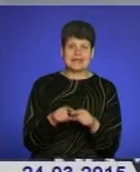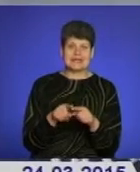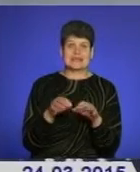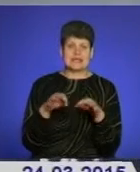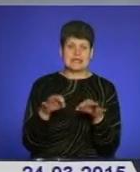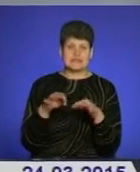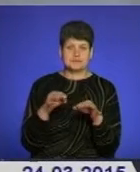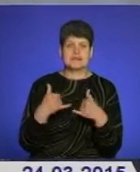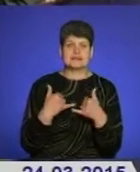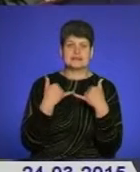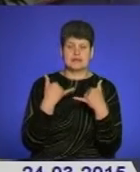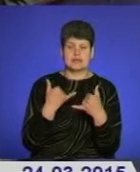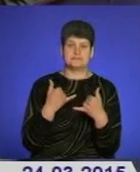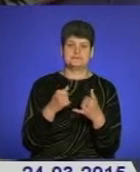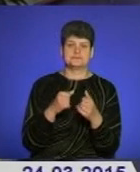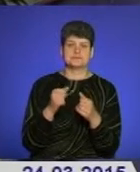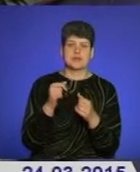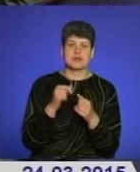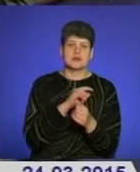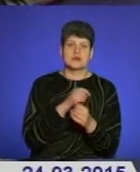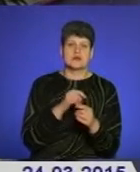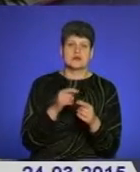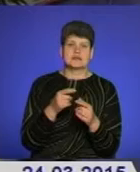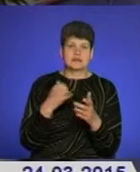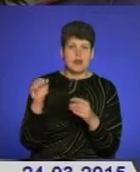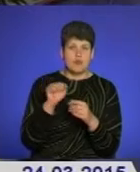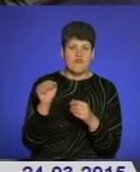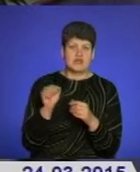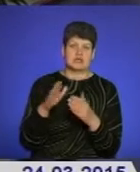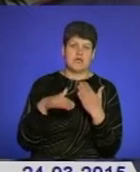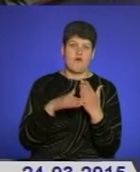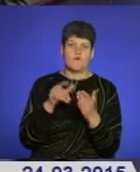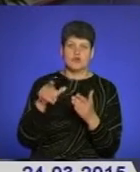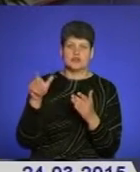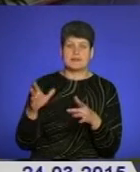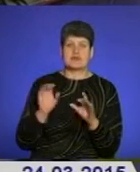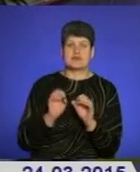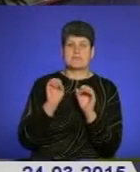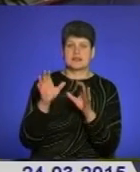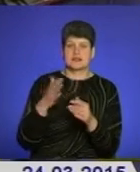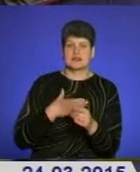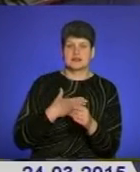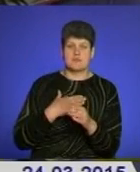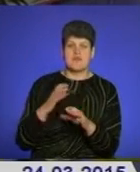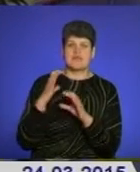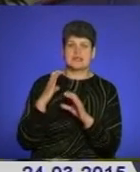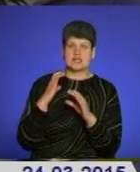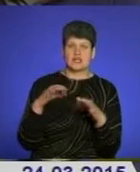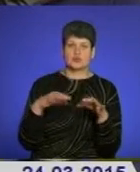для Збройних сил України. Завдяки тербовлянським волонтерам, які передали нам вантажні